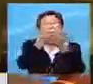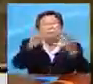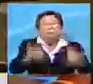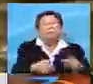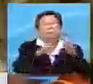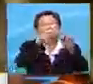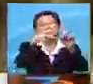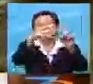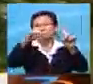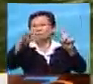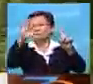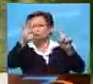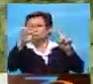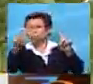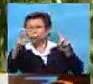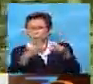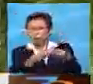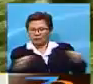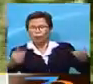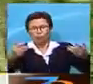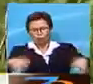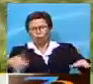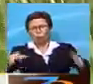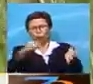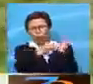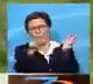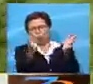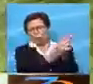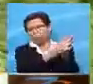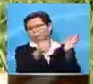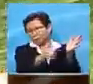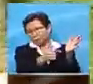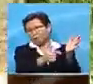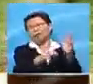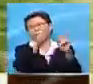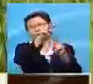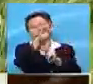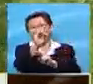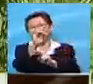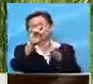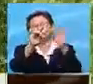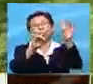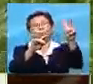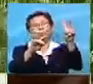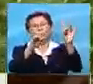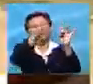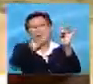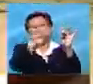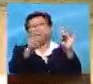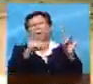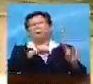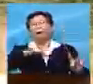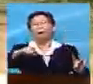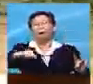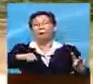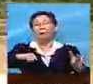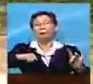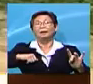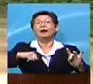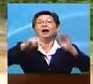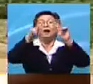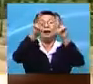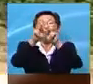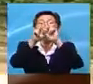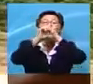hanya 1,192 tanah telah diwartakan. 28 September lalu, ahli-ahli Jaringan Kampung Orang